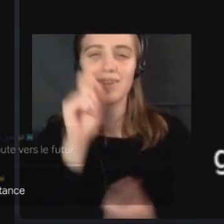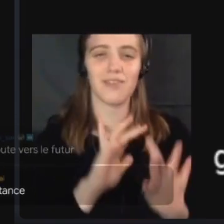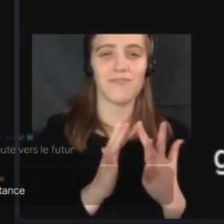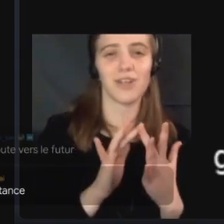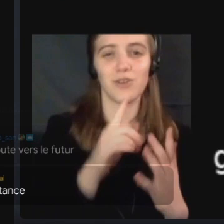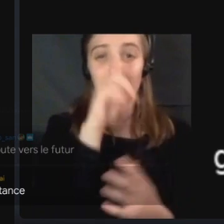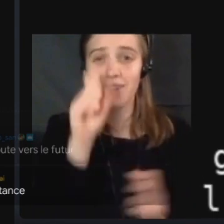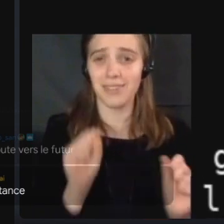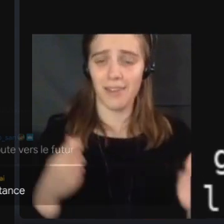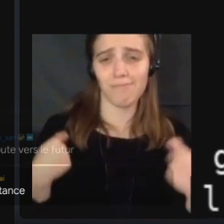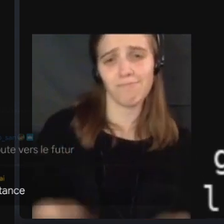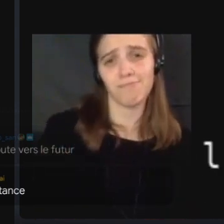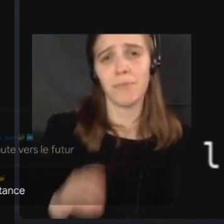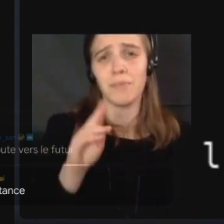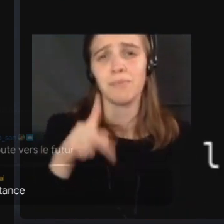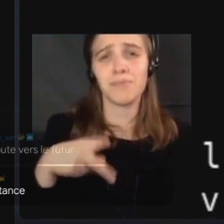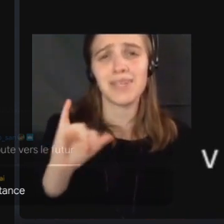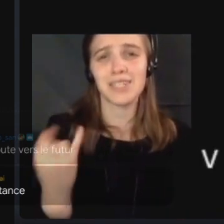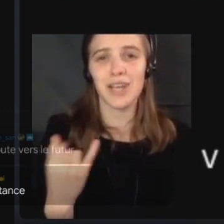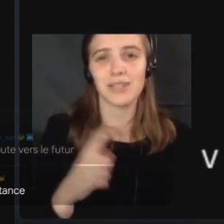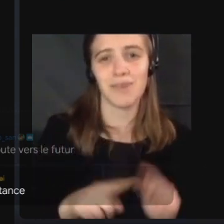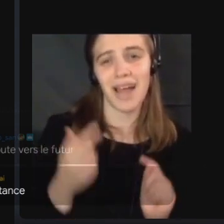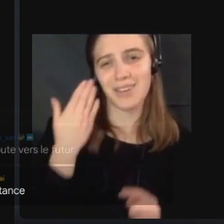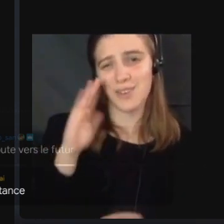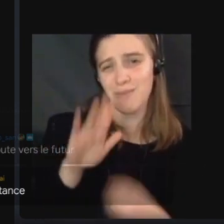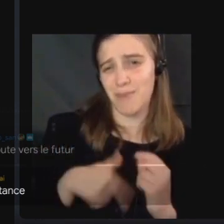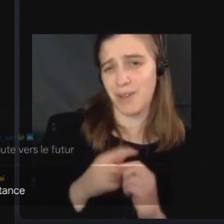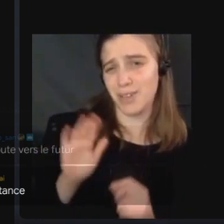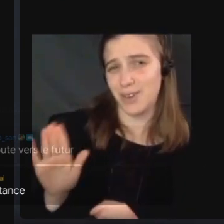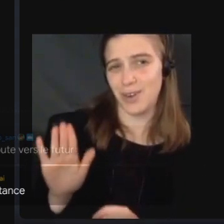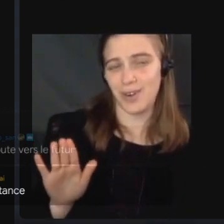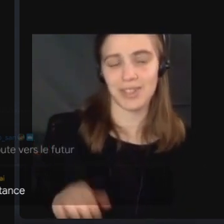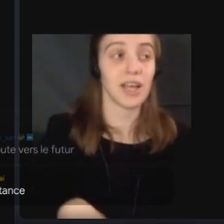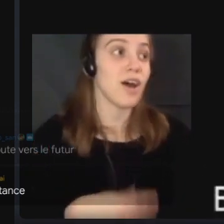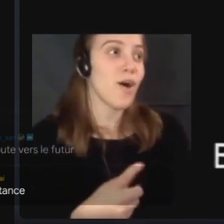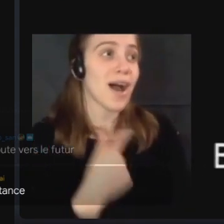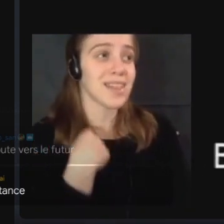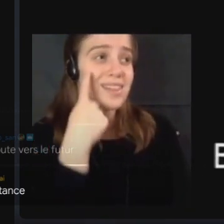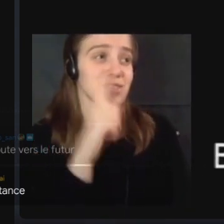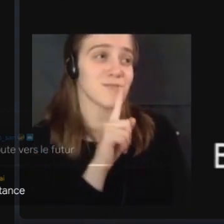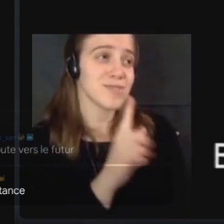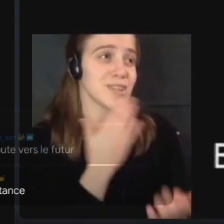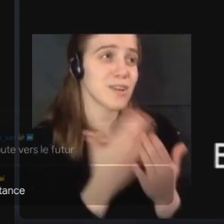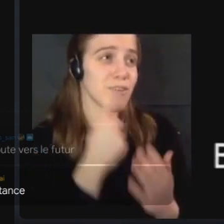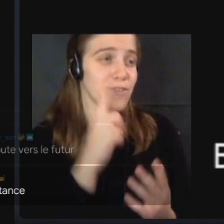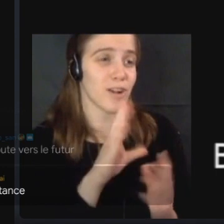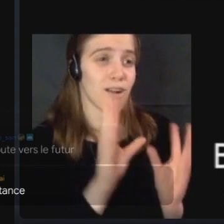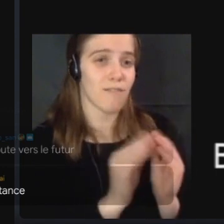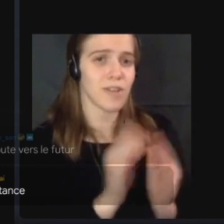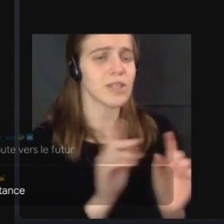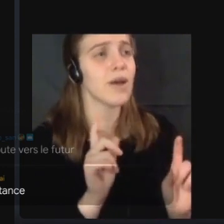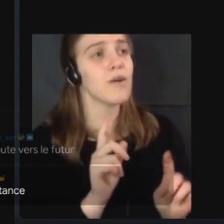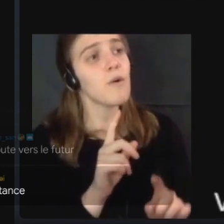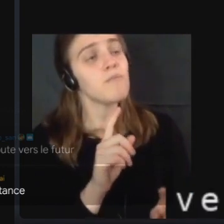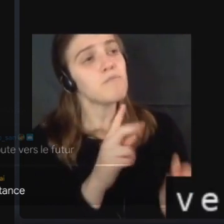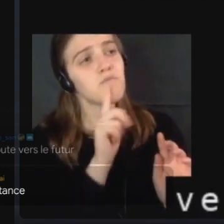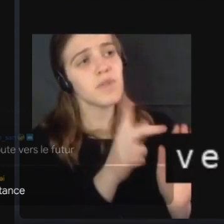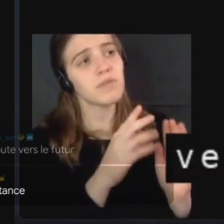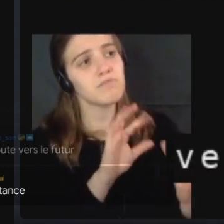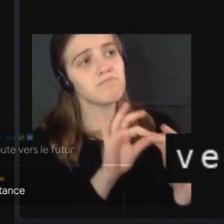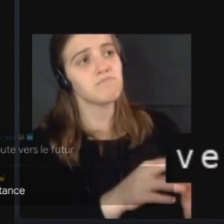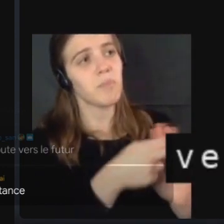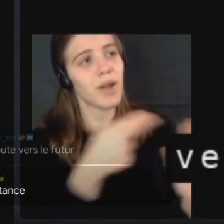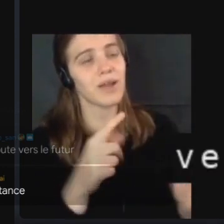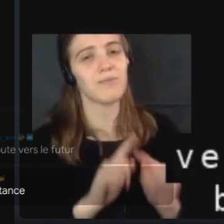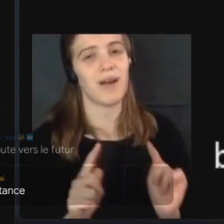UX researcher, etc. Machin. Là, ils essayent de fournir un outil qui est all-in-one. On est exactement sur les mêmes démarches